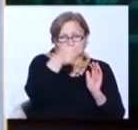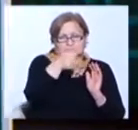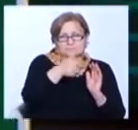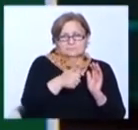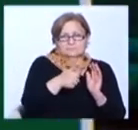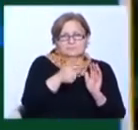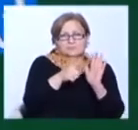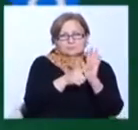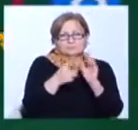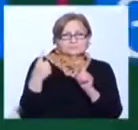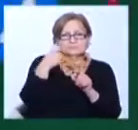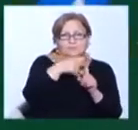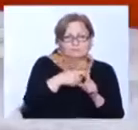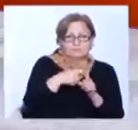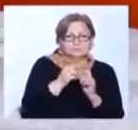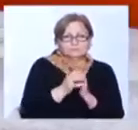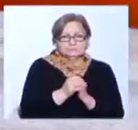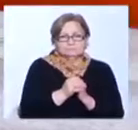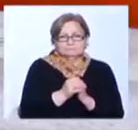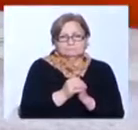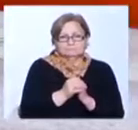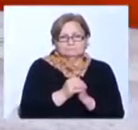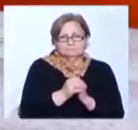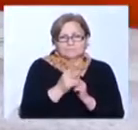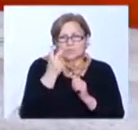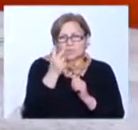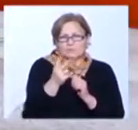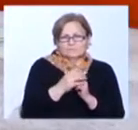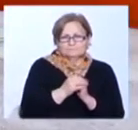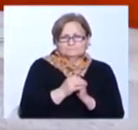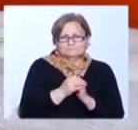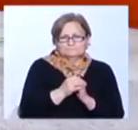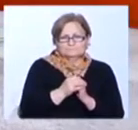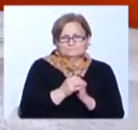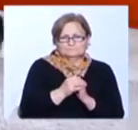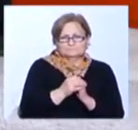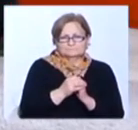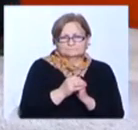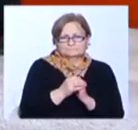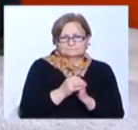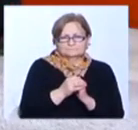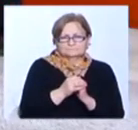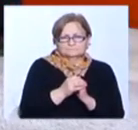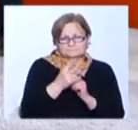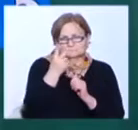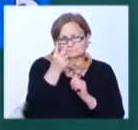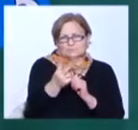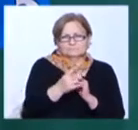და 7-ს დავუმატოთ იყოს 2. დავუმატოთ